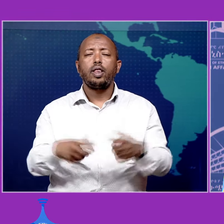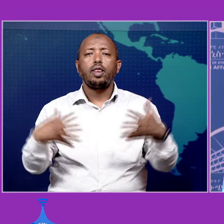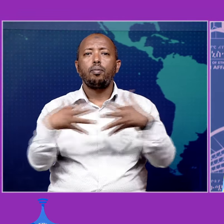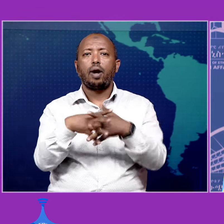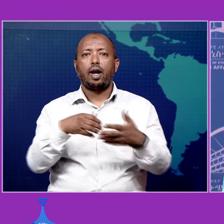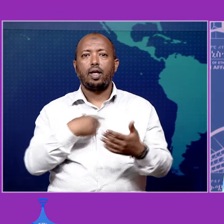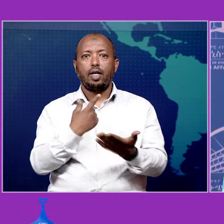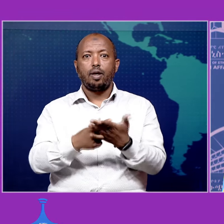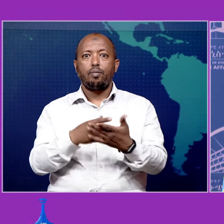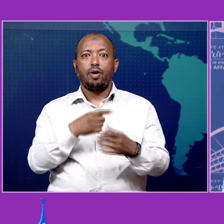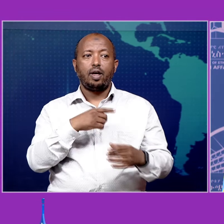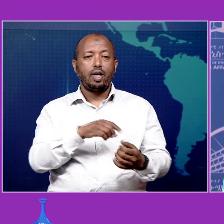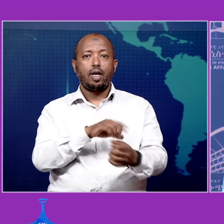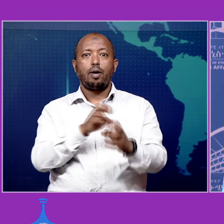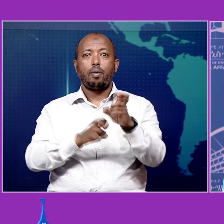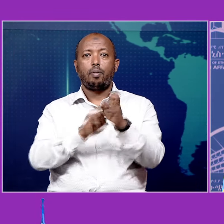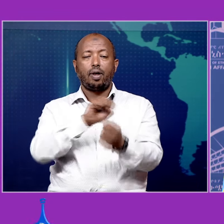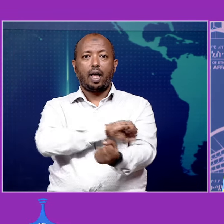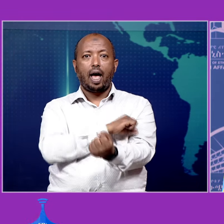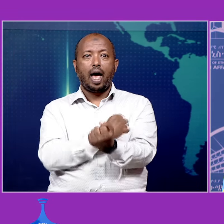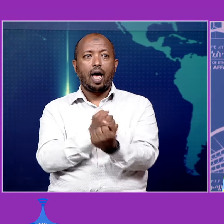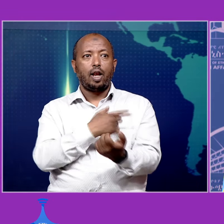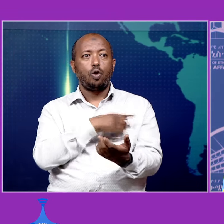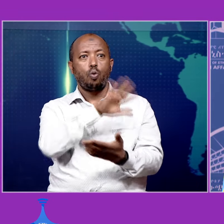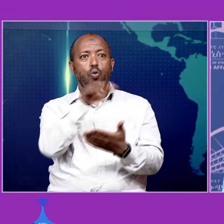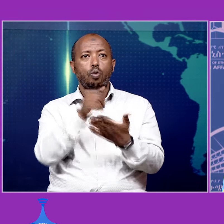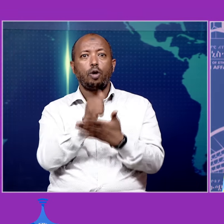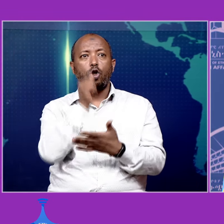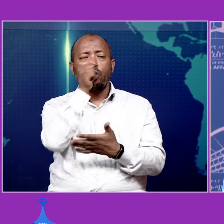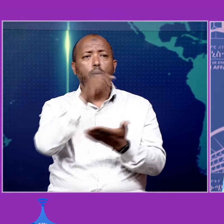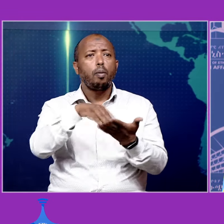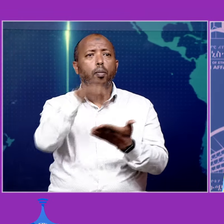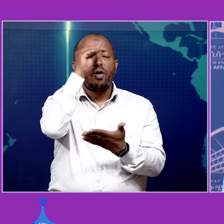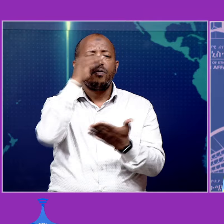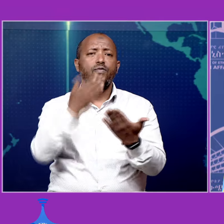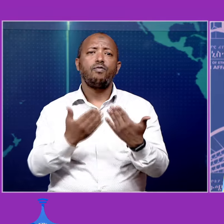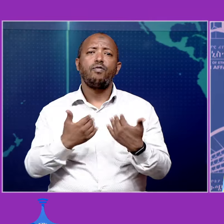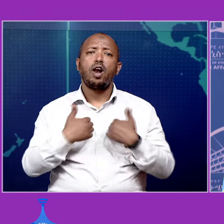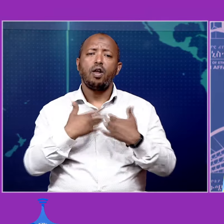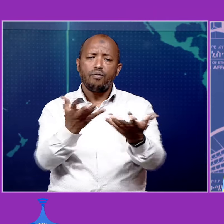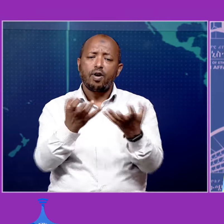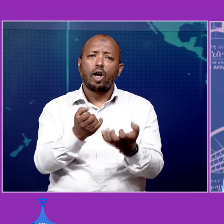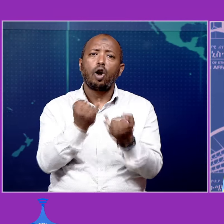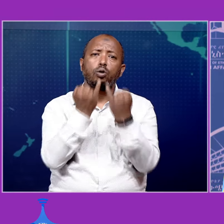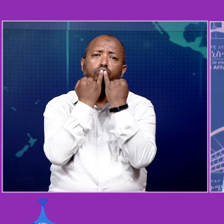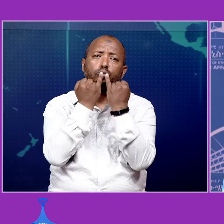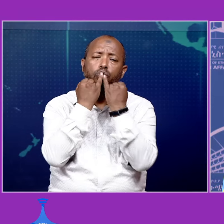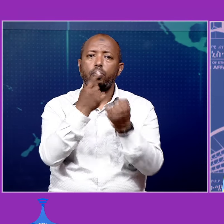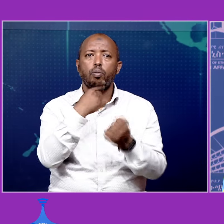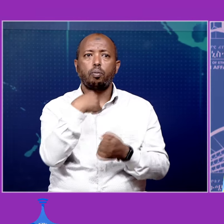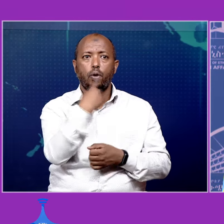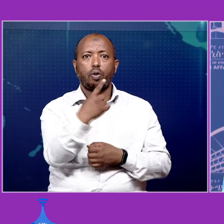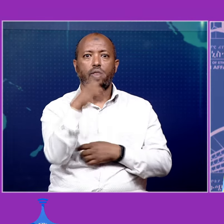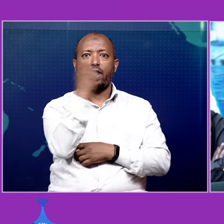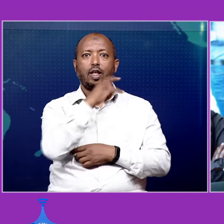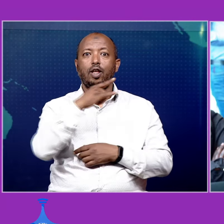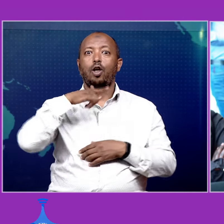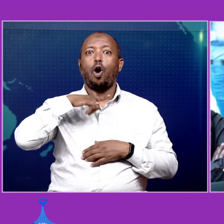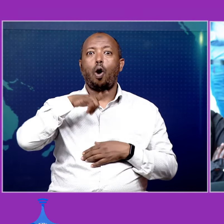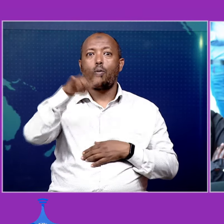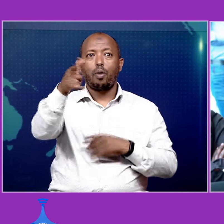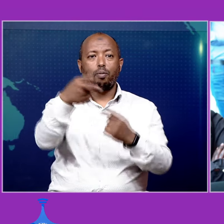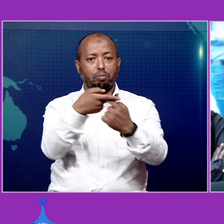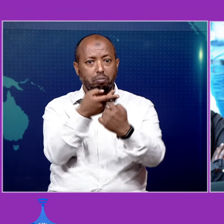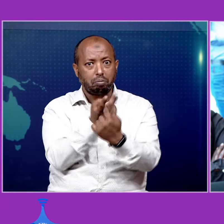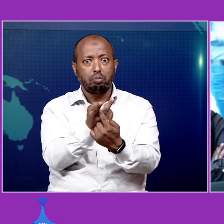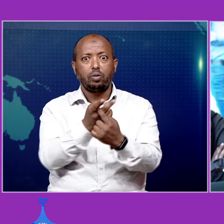በአቪዬሽን መስክ አሁን ከኢትዮጵያ መማር እንፈልጋለን፣ ከእናንተ ትብብር እንፈልጋለን ብለው ጥያቄ አቅርቧል። እስካሁን 75 ፓይለቶችና 25